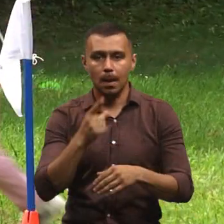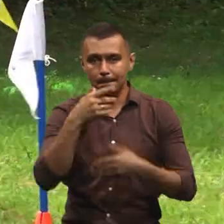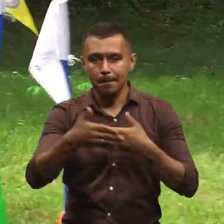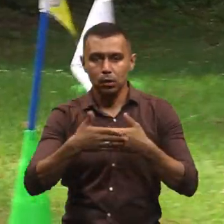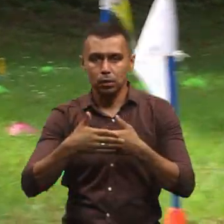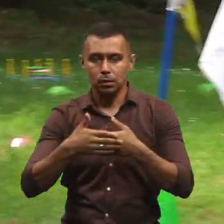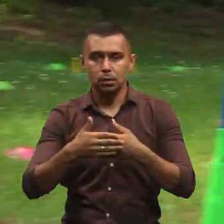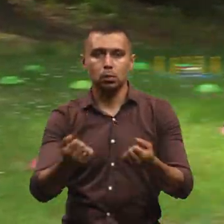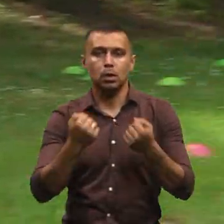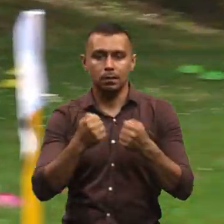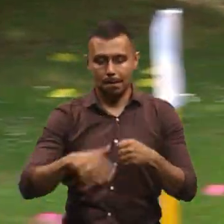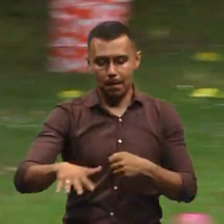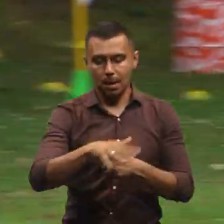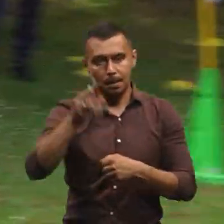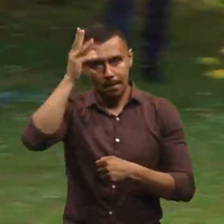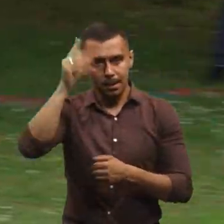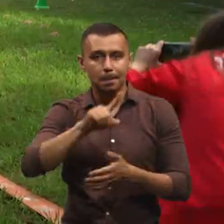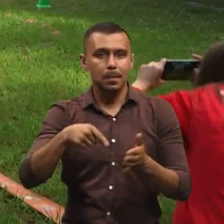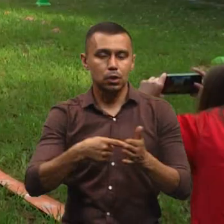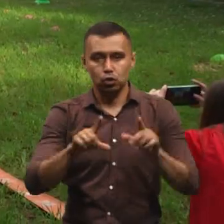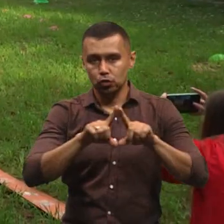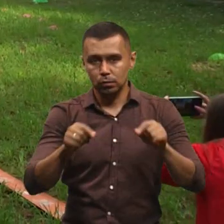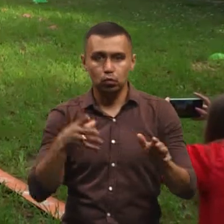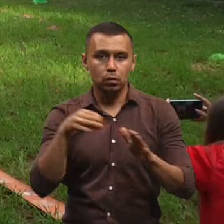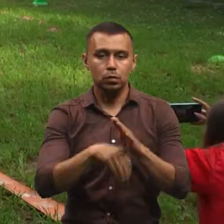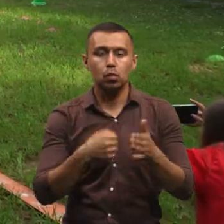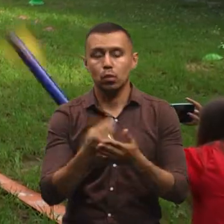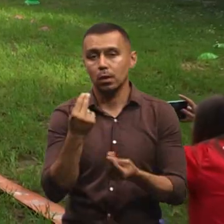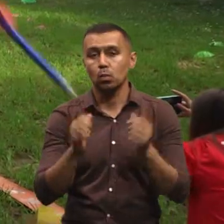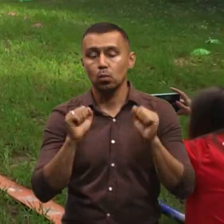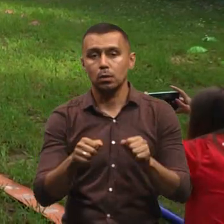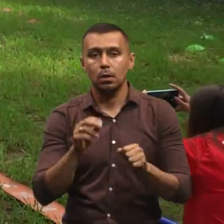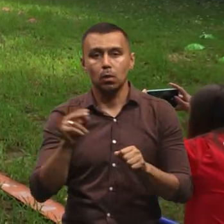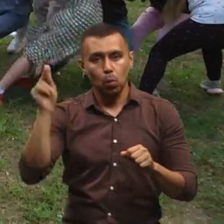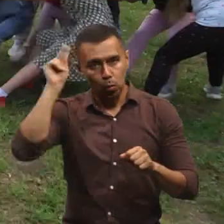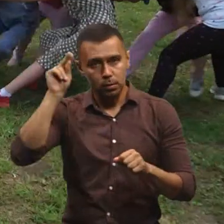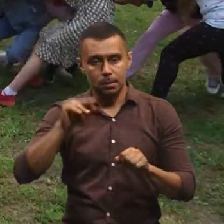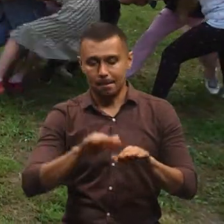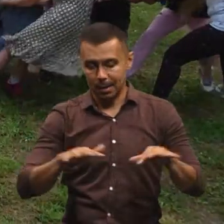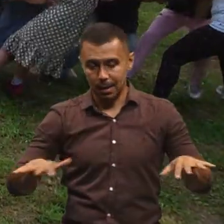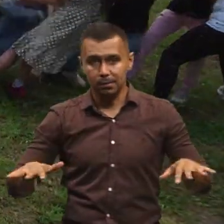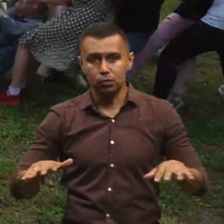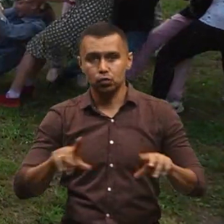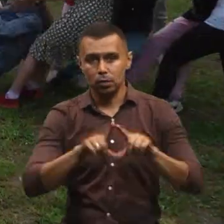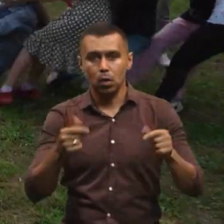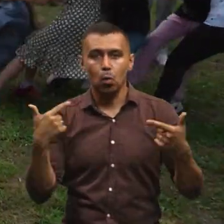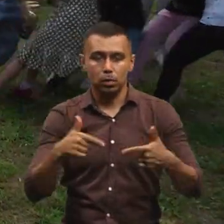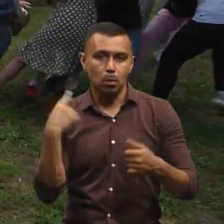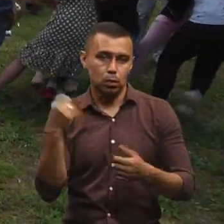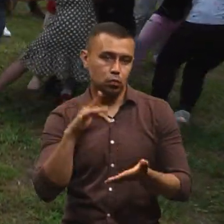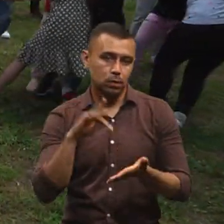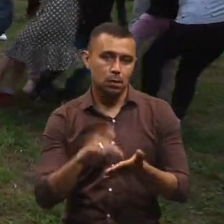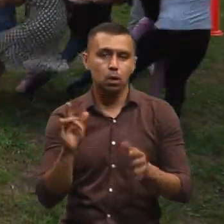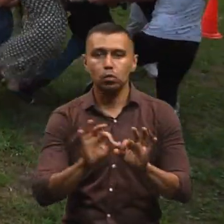пришкільних спортивних майданчиках хмельницьких міських шкіл долучитися до ігор можуть як учні місцевих шкіл так і гості обласного центру